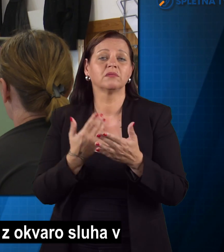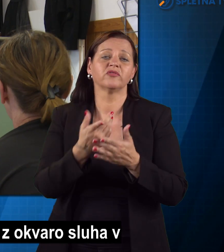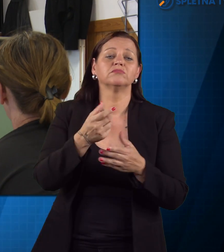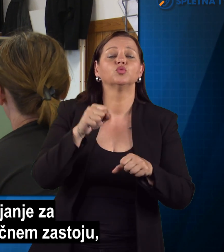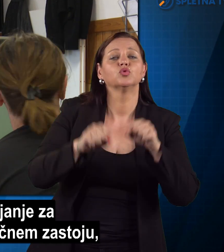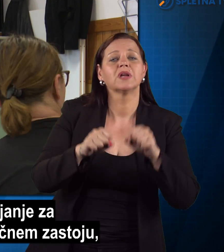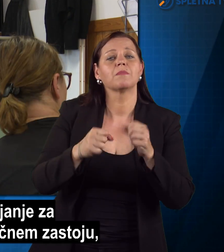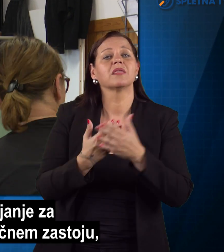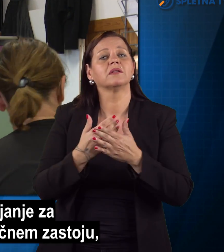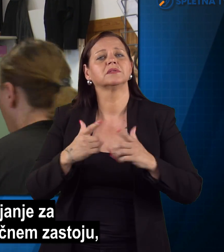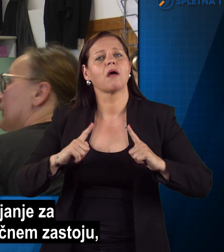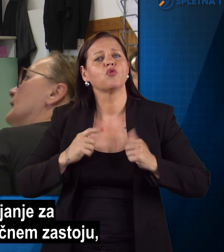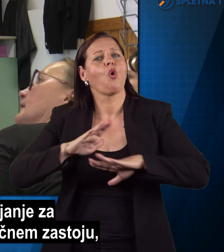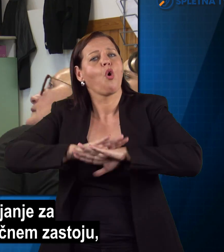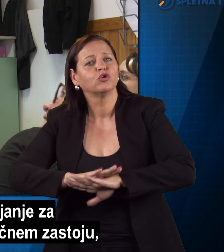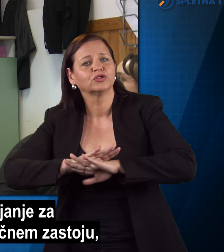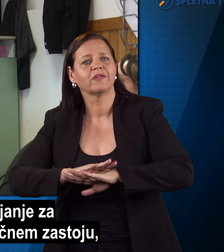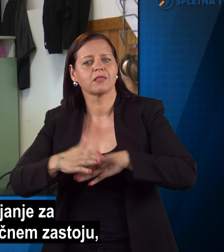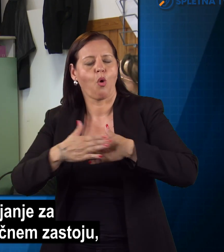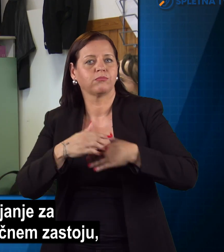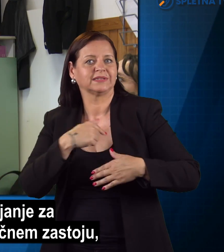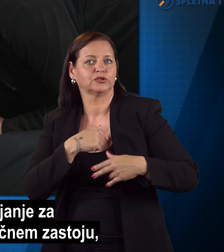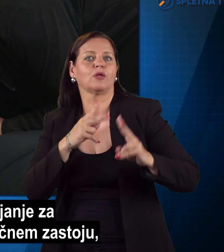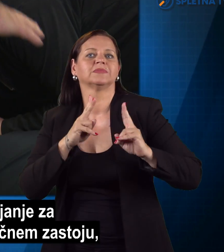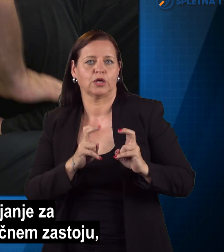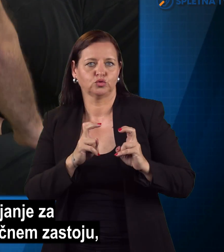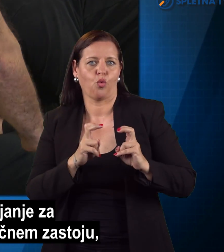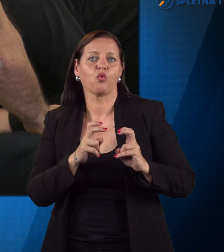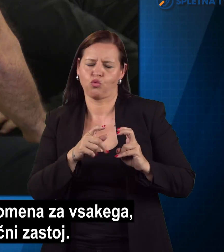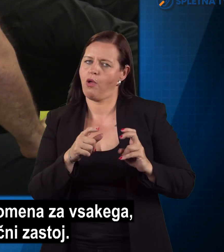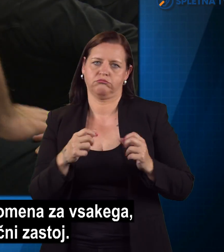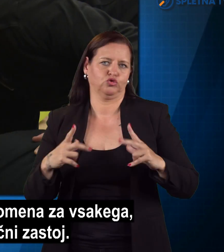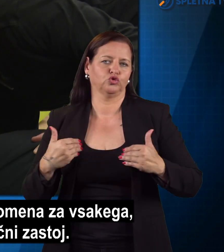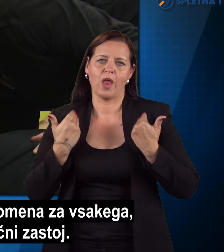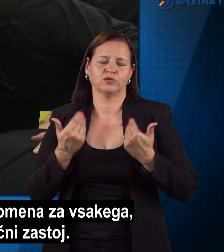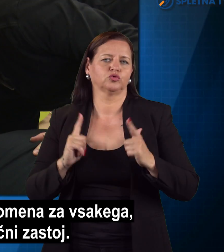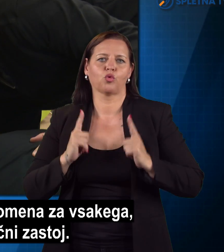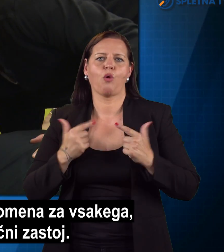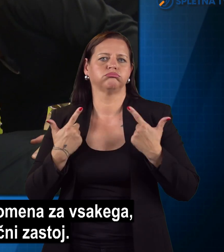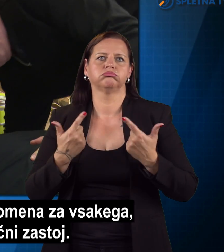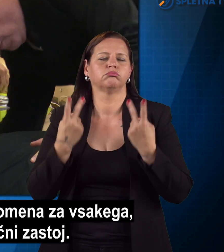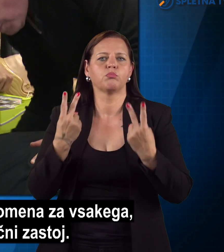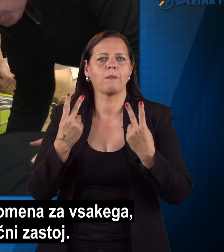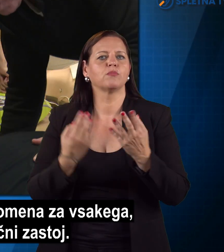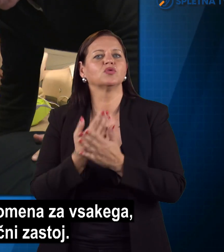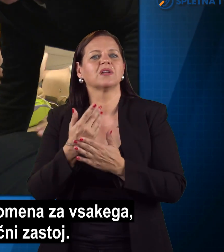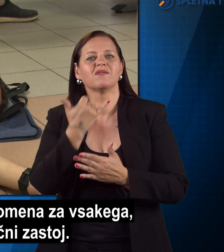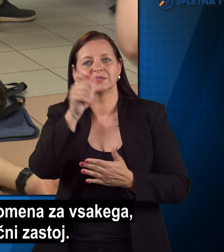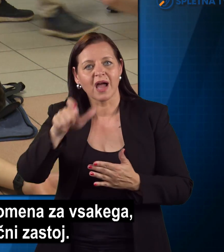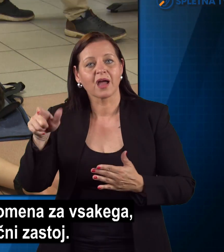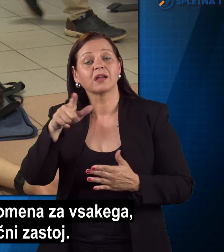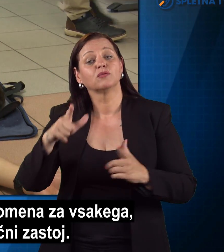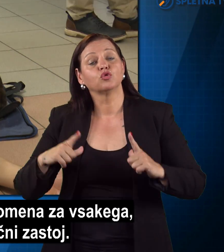v usposabljanje za oživljanje ob srčnem zastoju, ki je življenjskega pomena za vsakega, ki doživi srčni